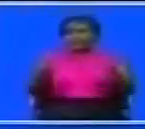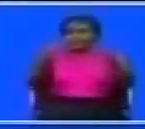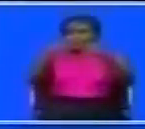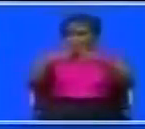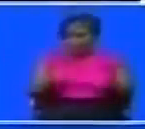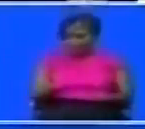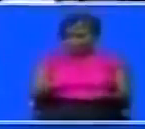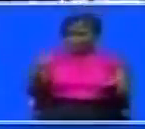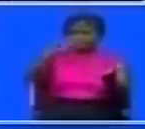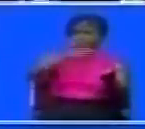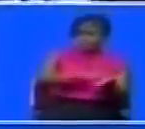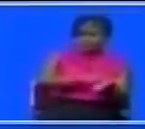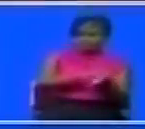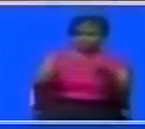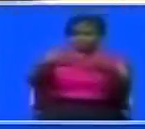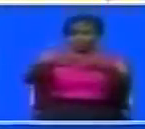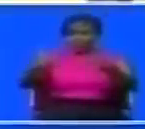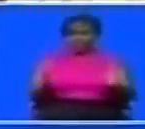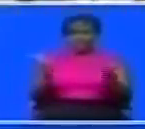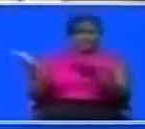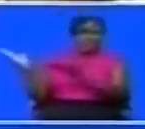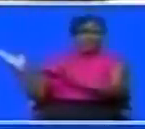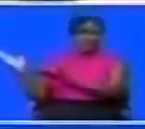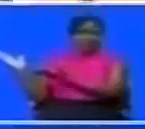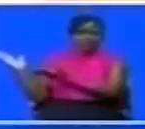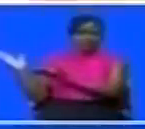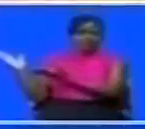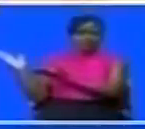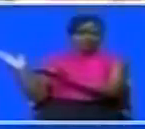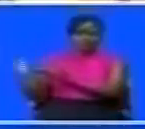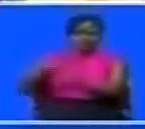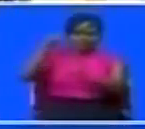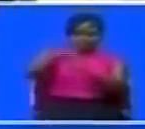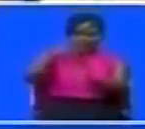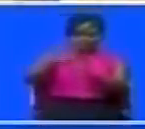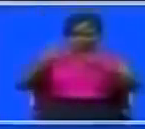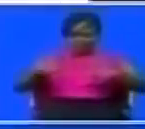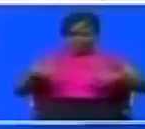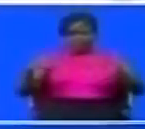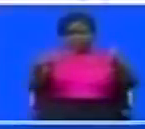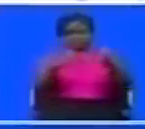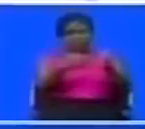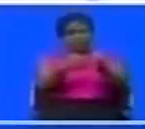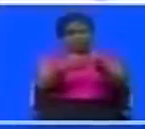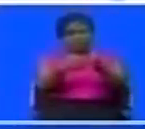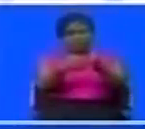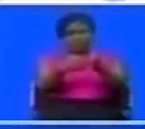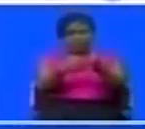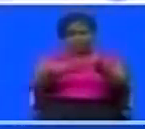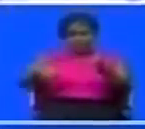Lakini walivyowasili kwenye lango kuu la afisi za kaunti, wanaharakati hawa walizuiliwa. We are not